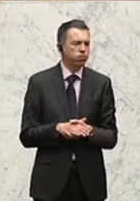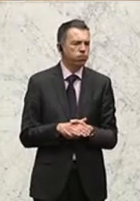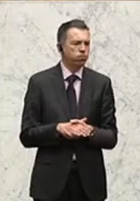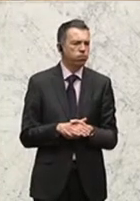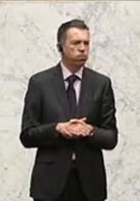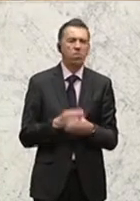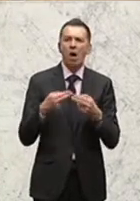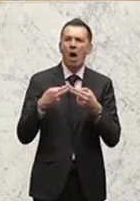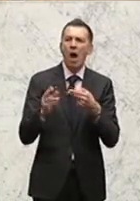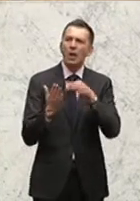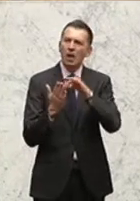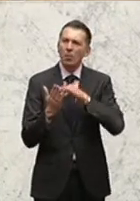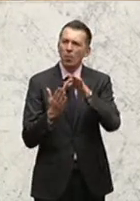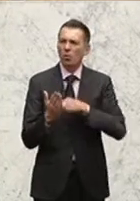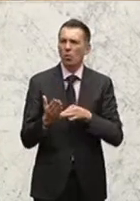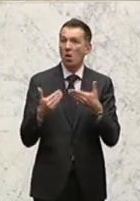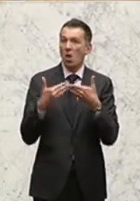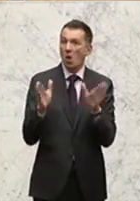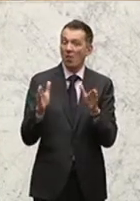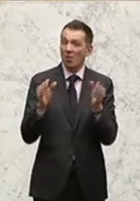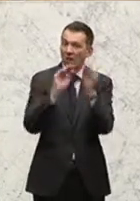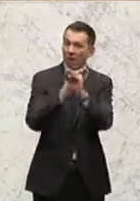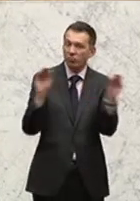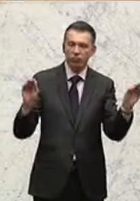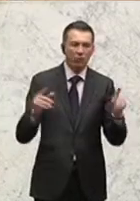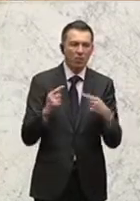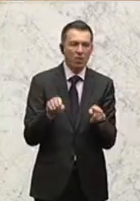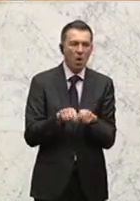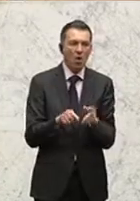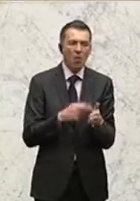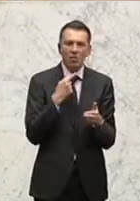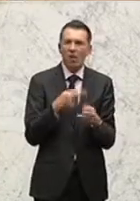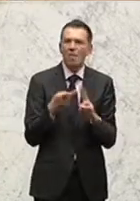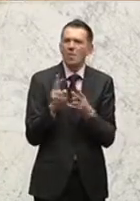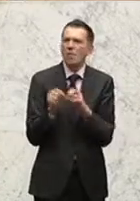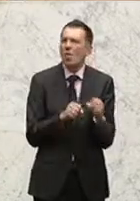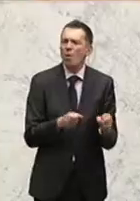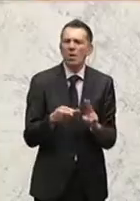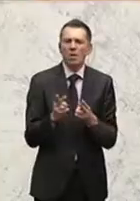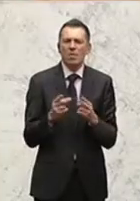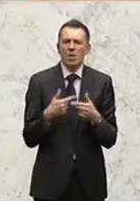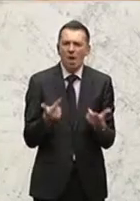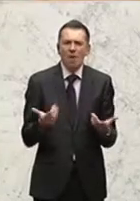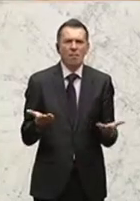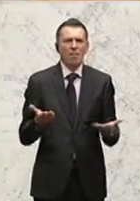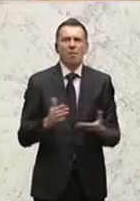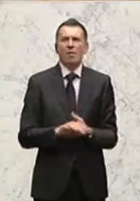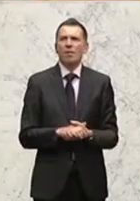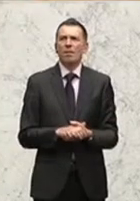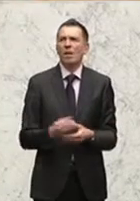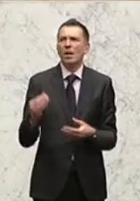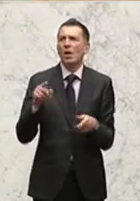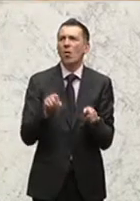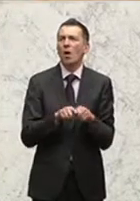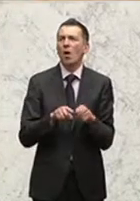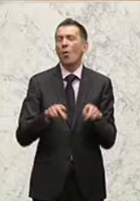irgendwelche Anklageprotokolle in die Öffentlichkeit gelangen, sagen wir ja auch oft, bitte, wie kann es das geben und wie darf es sein? Ich glaube